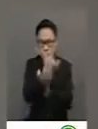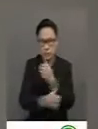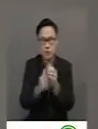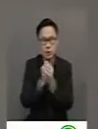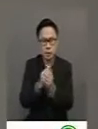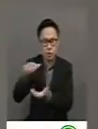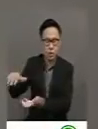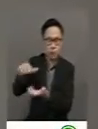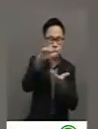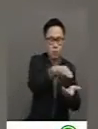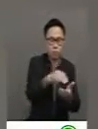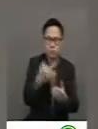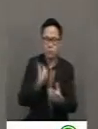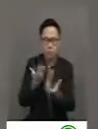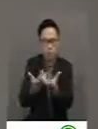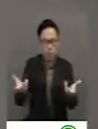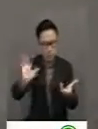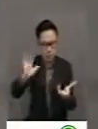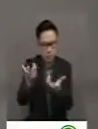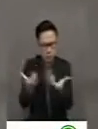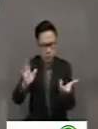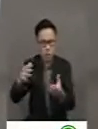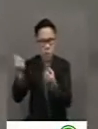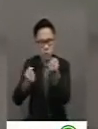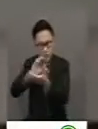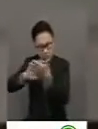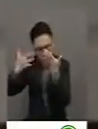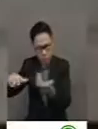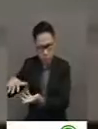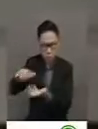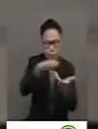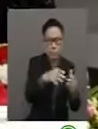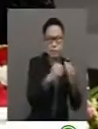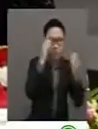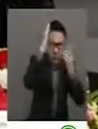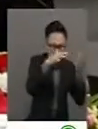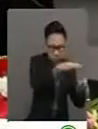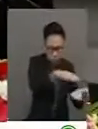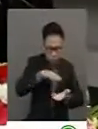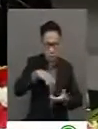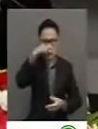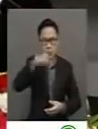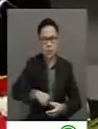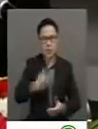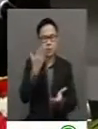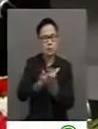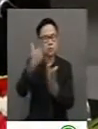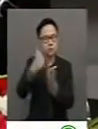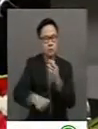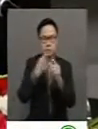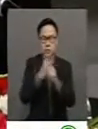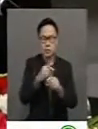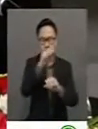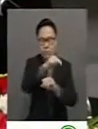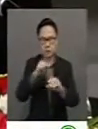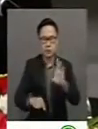ส่งไปพักไว้ที่ท่าเรือมาเลเซียก่อนขนลงเรือส่งมาที่แหลมฉบังจึงต้องเรียกเก็บภาษี 40%